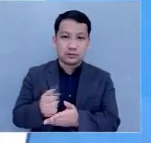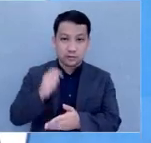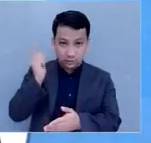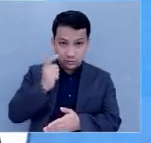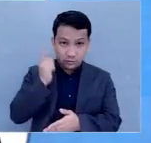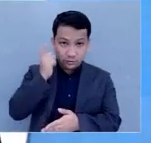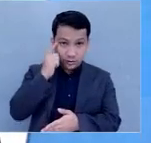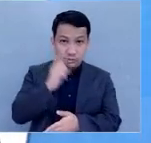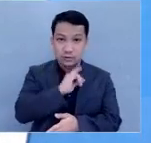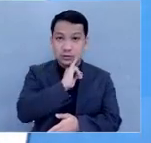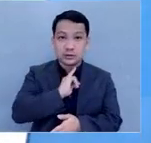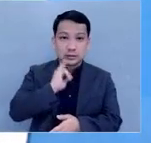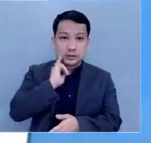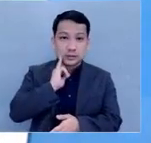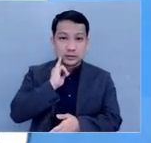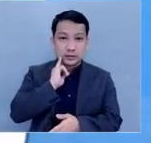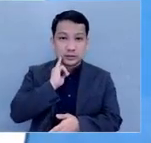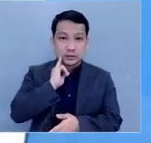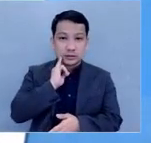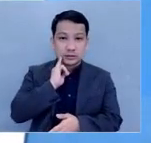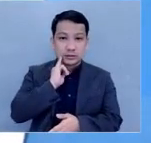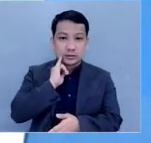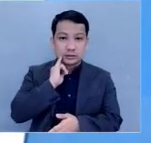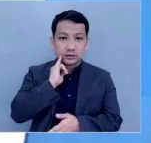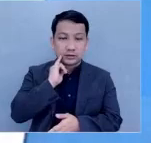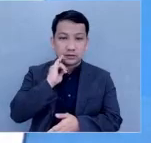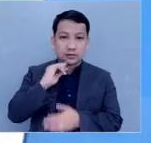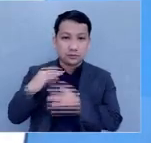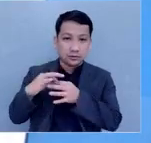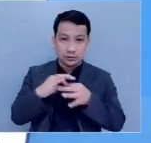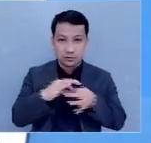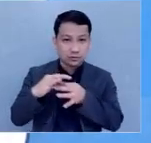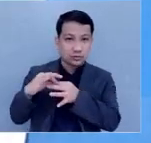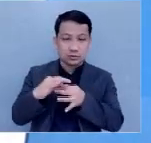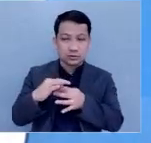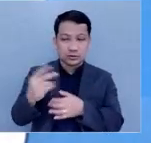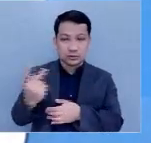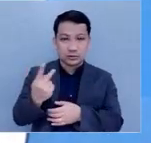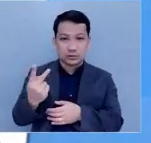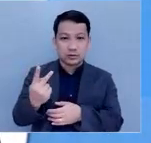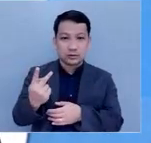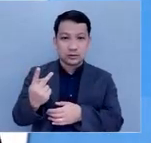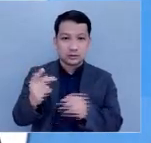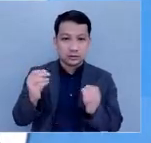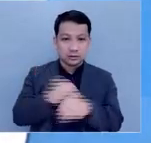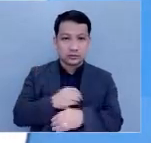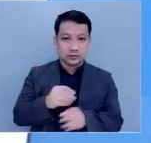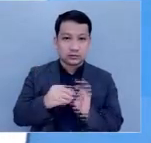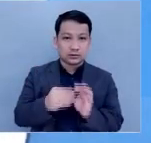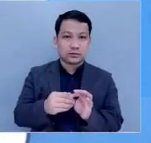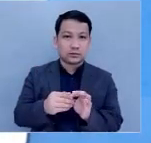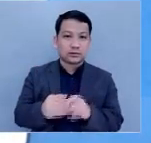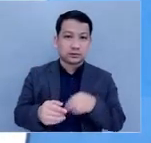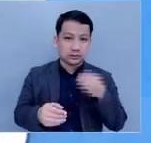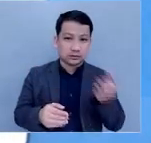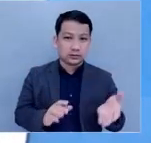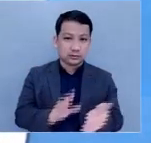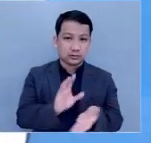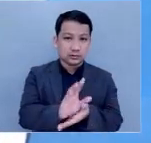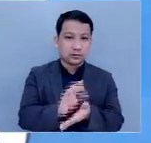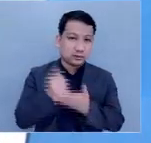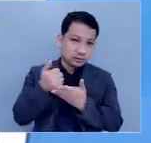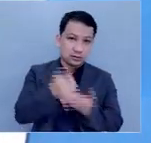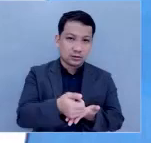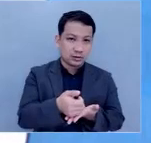Israel ay walang humpay rin na nakikipag-coordinate sa aming opisina para sa mga itutulong